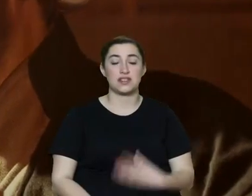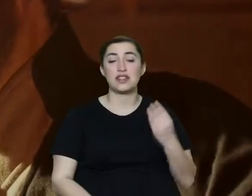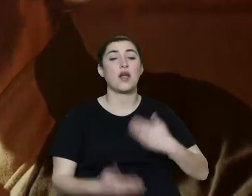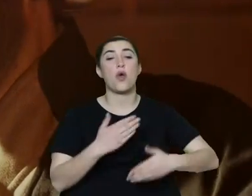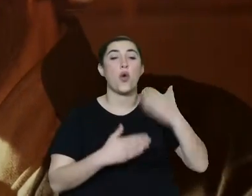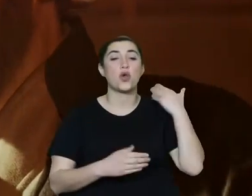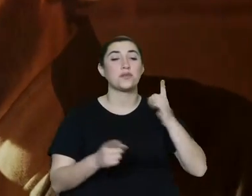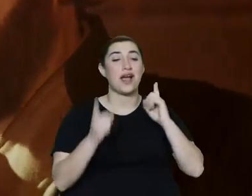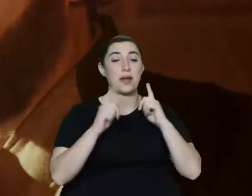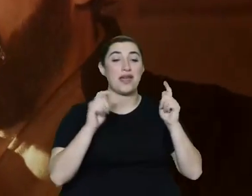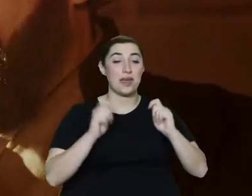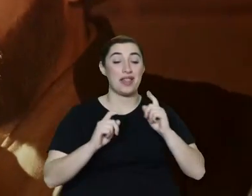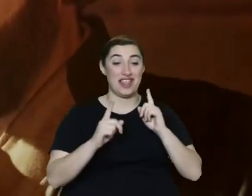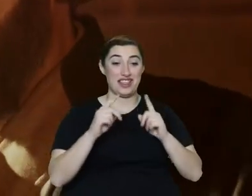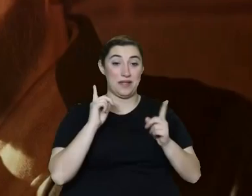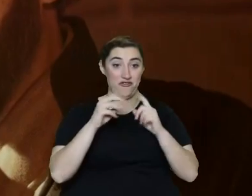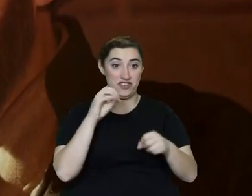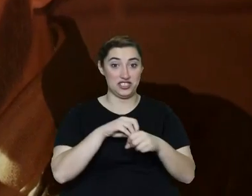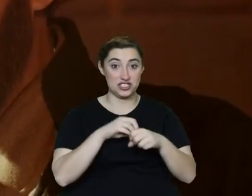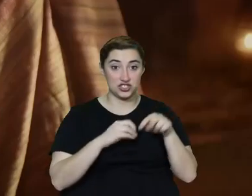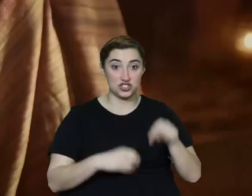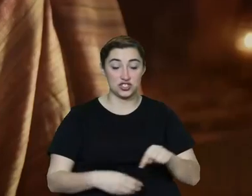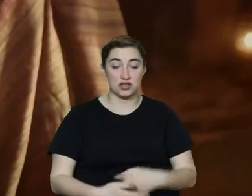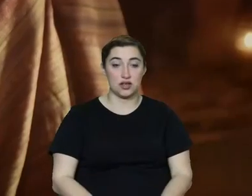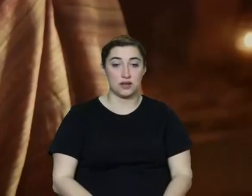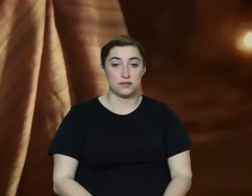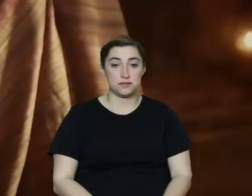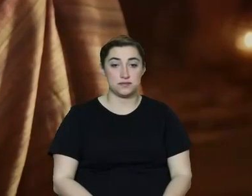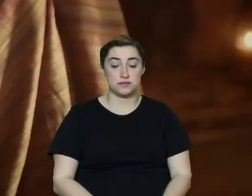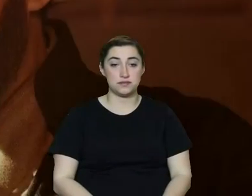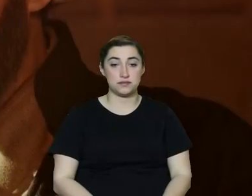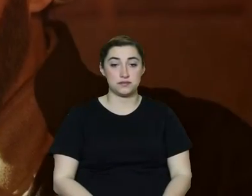Daha evvel yargılanması yapılan dava hakkında